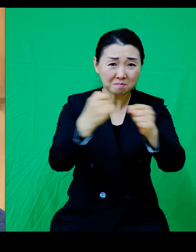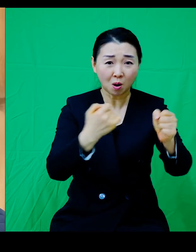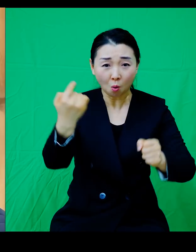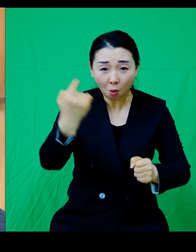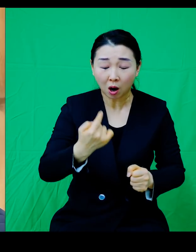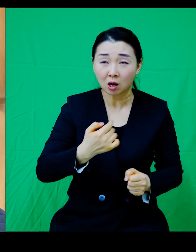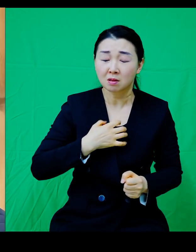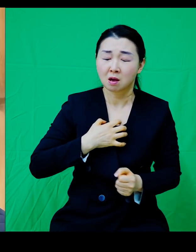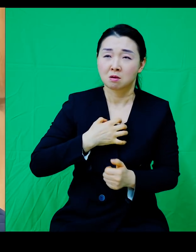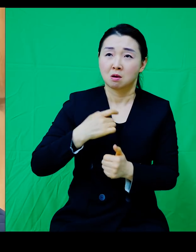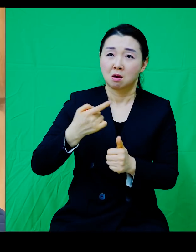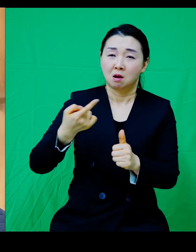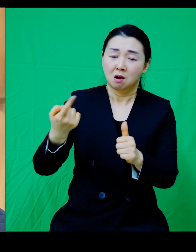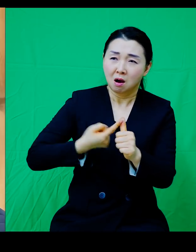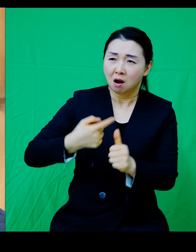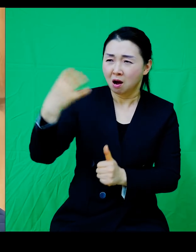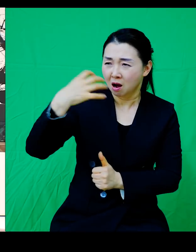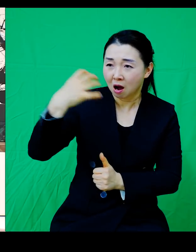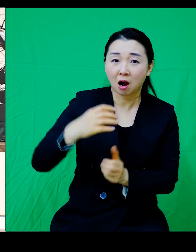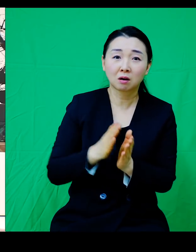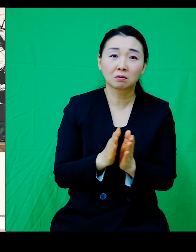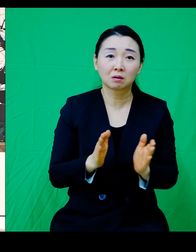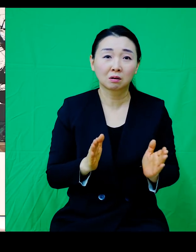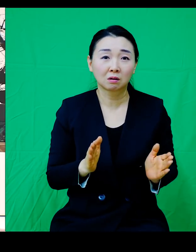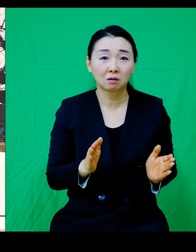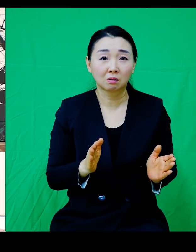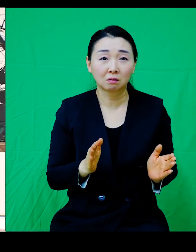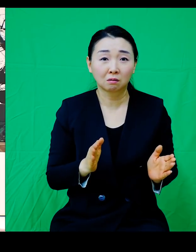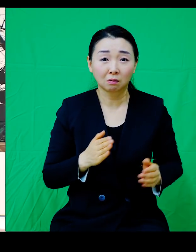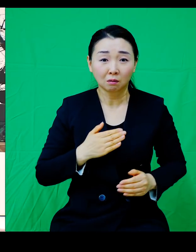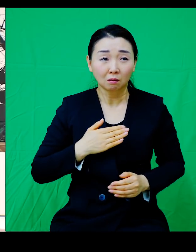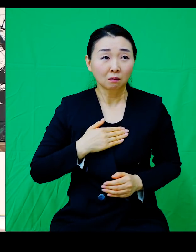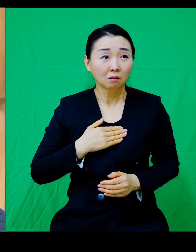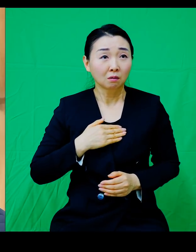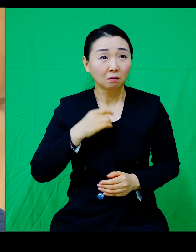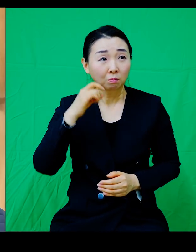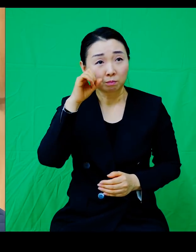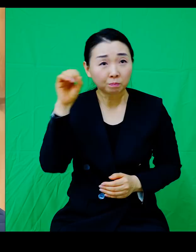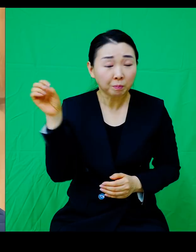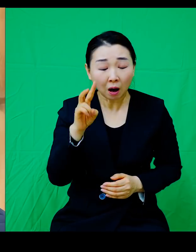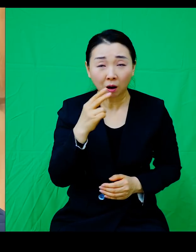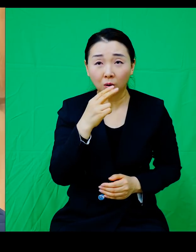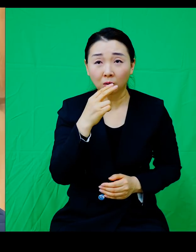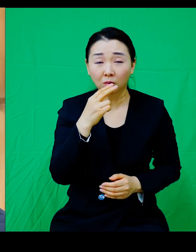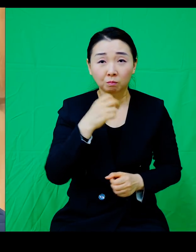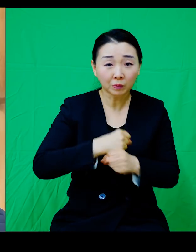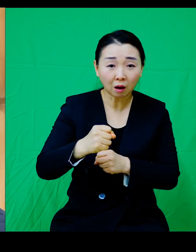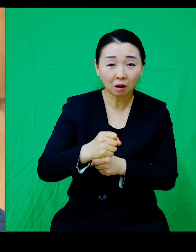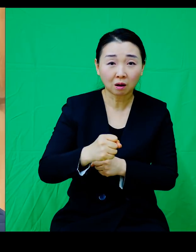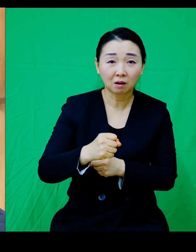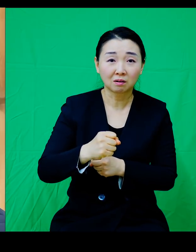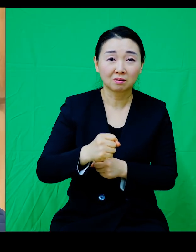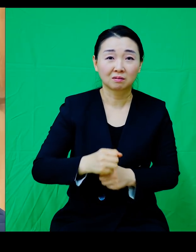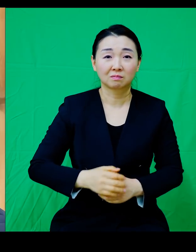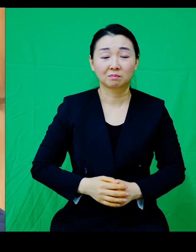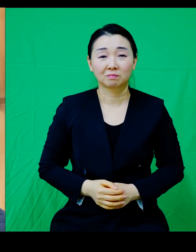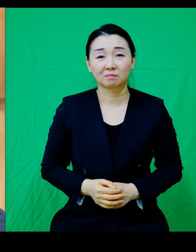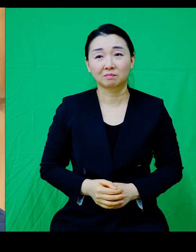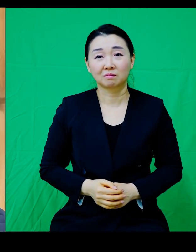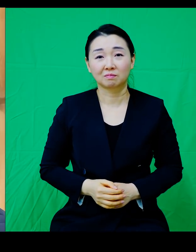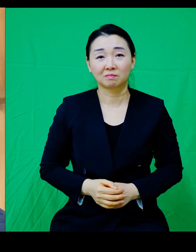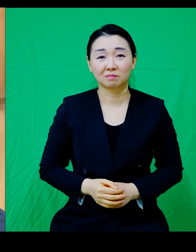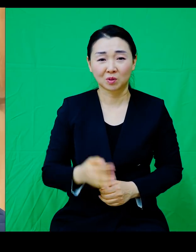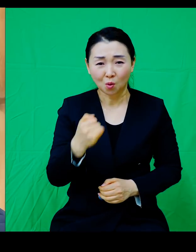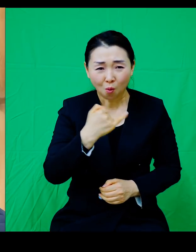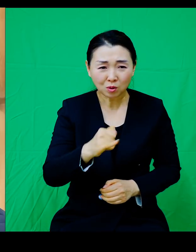열고 들어오자마자 막 저한테 폭언을 막 다 쏟아내는 거예요. 그래서 저는 영문을 알 수 없으니까 너무 황당하고 근데 알고